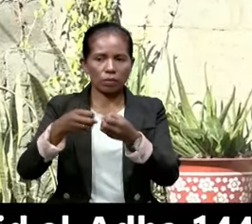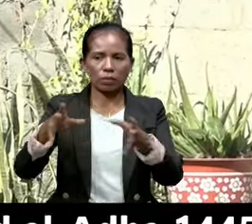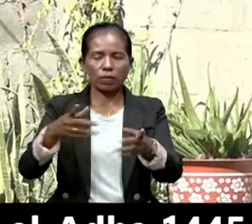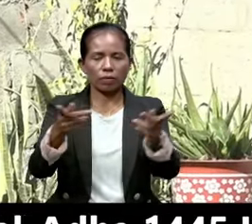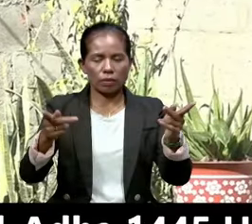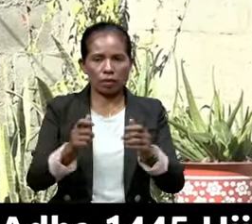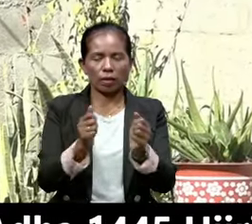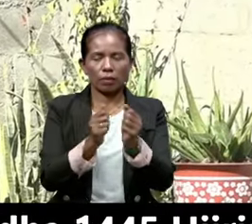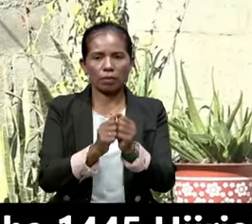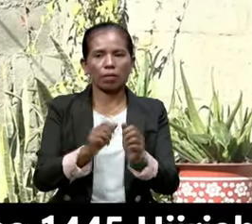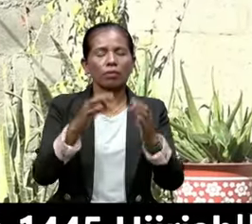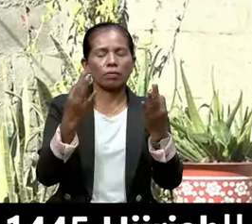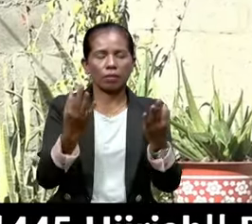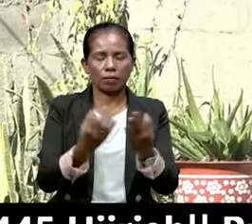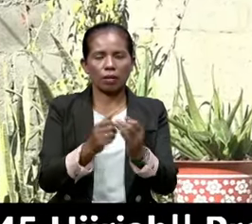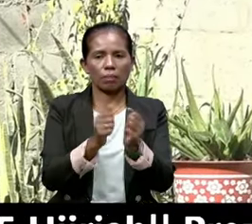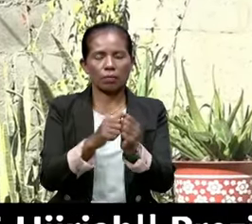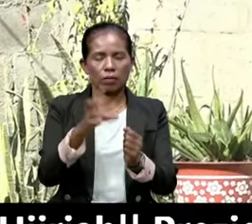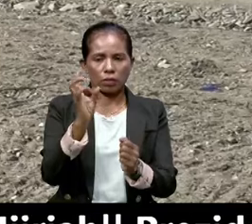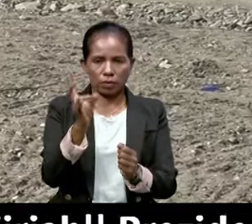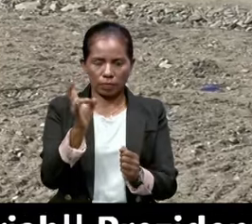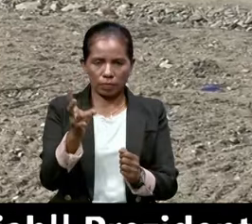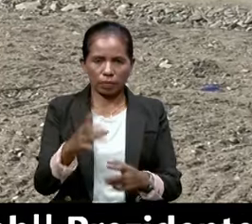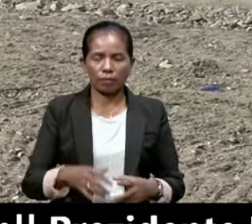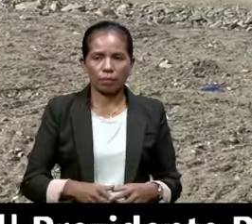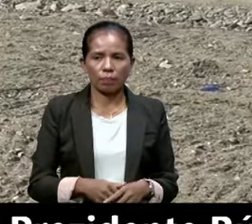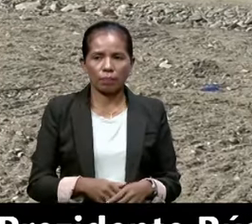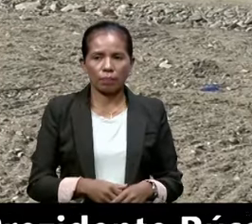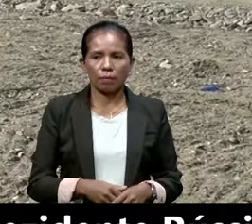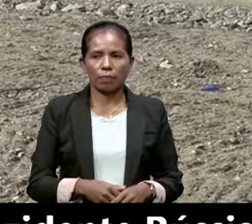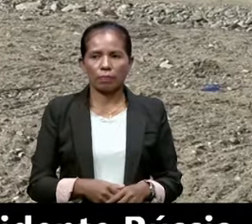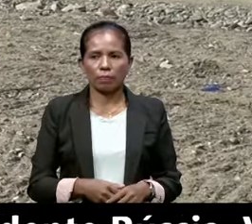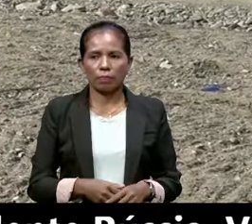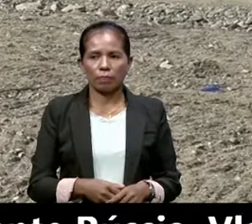tasitolo hamutu kumakan hitu nolu resing. Lamberto da Silva, Mateus Romário, GMN.